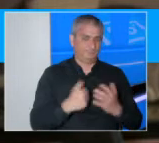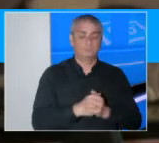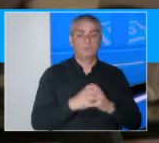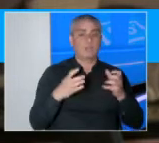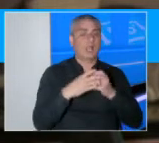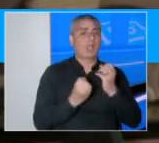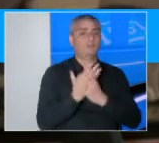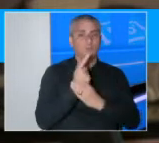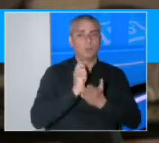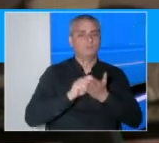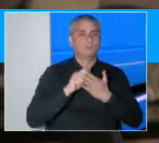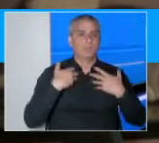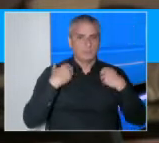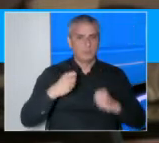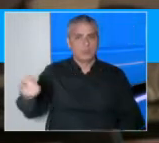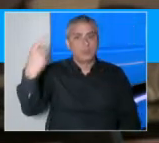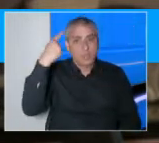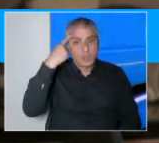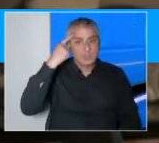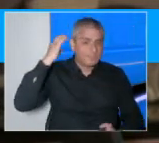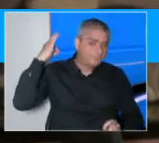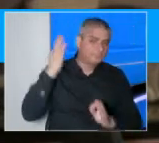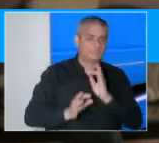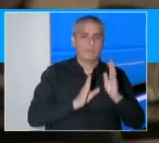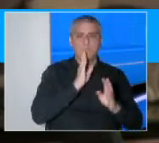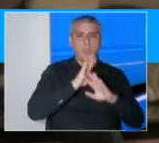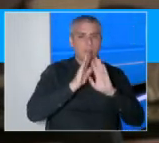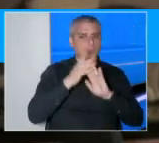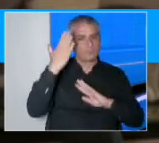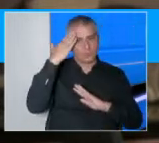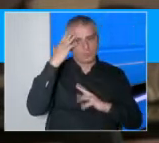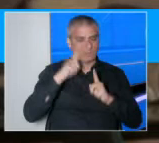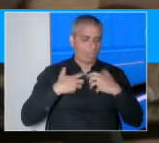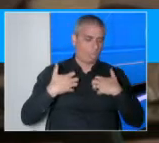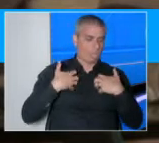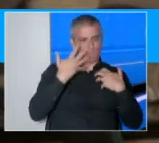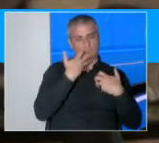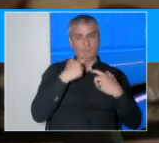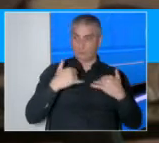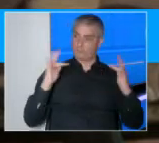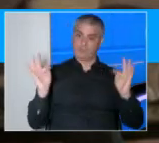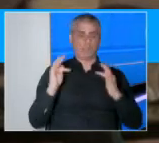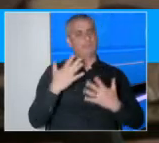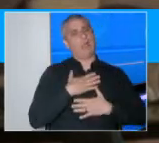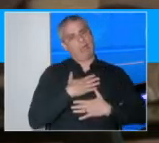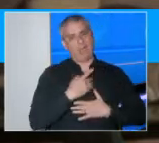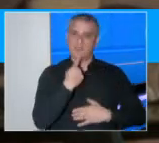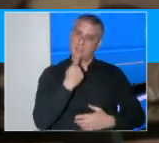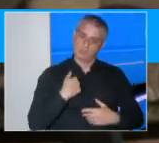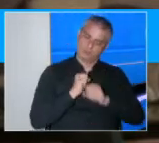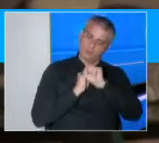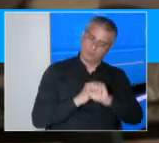אגף השיקום, משרד הביטחון, יודעים את כל הבעיות, הם יודעים, מתעממים, עכשיו בכל התקסים בטח יגידו